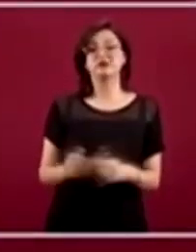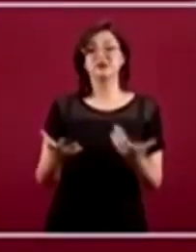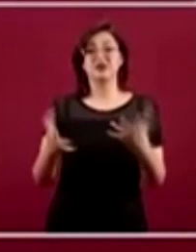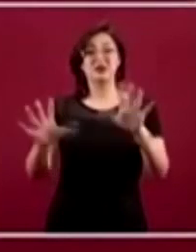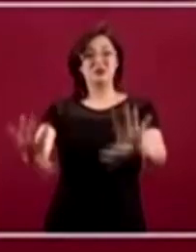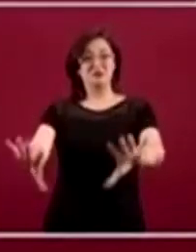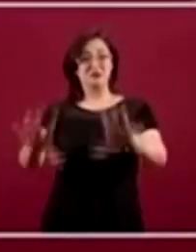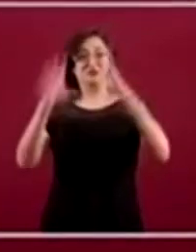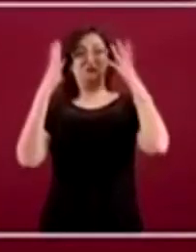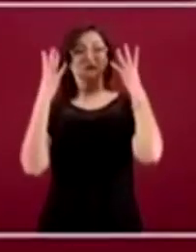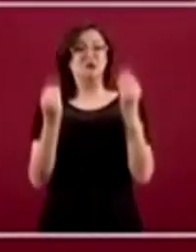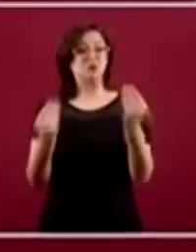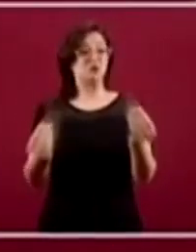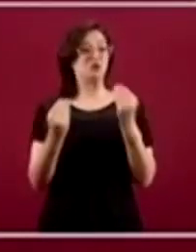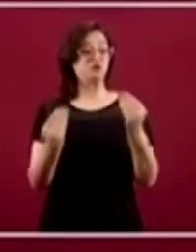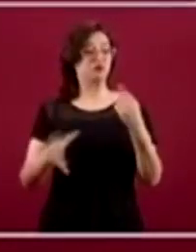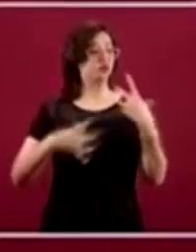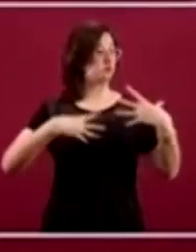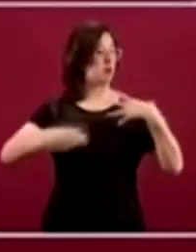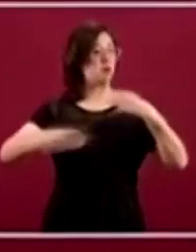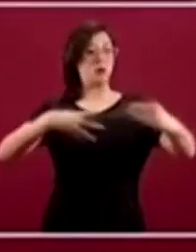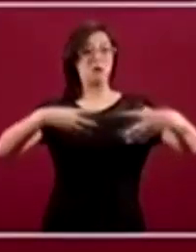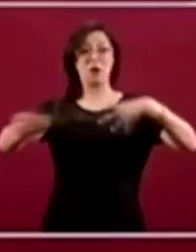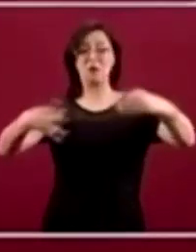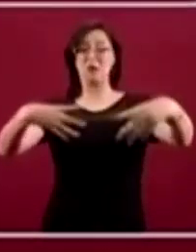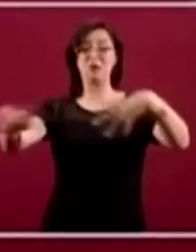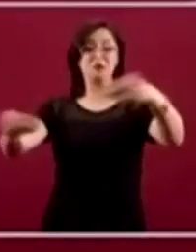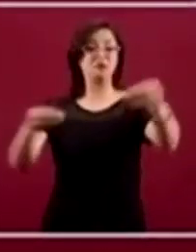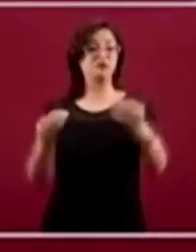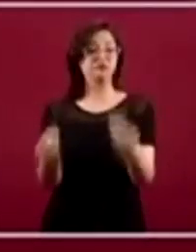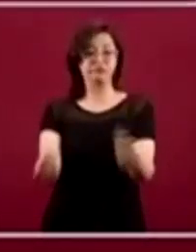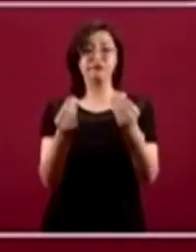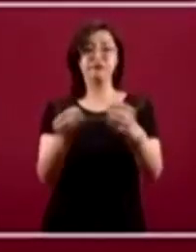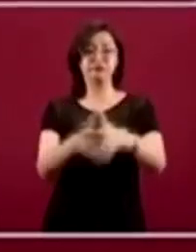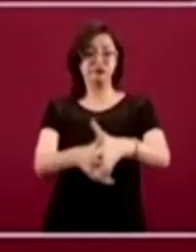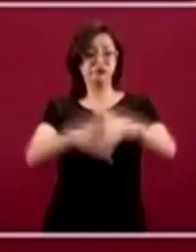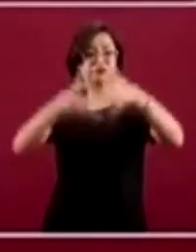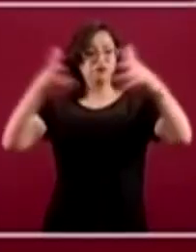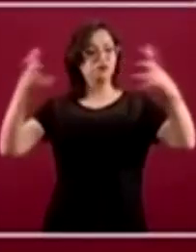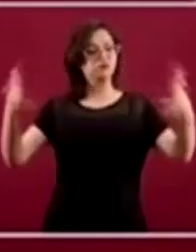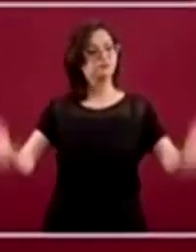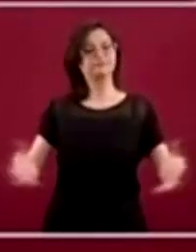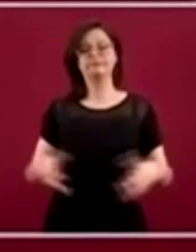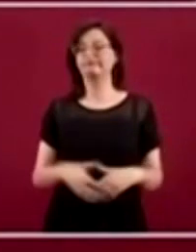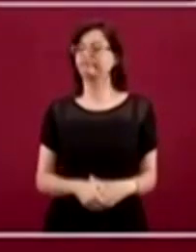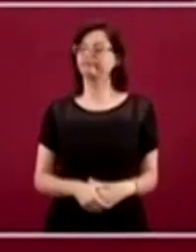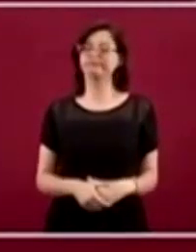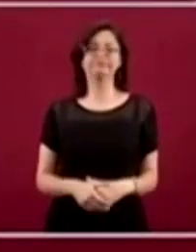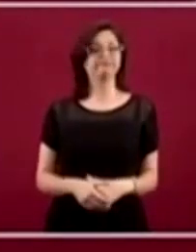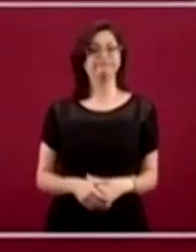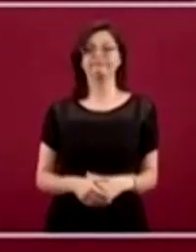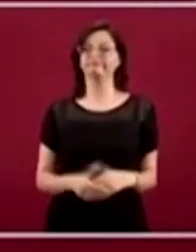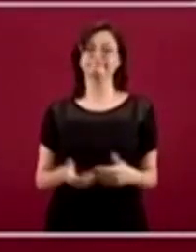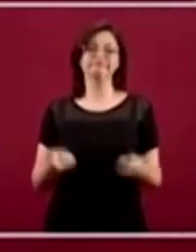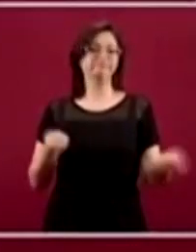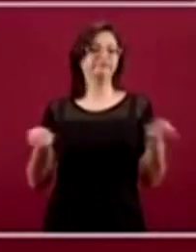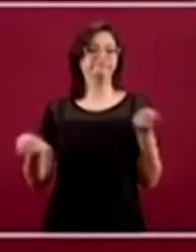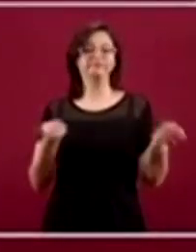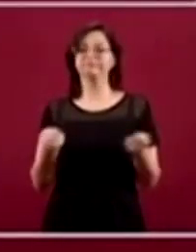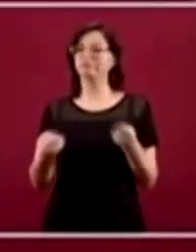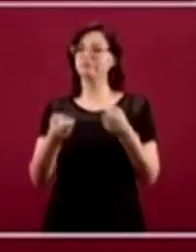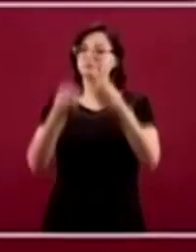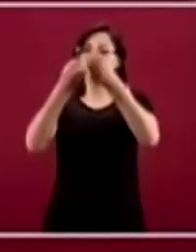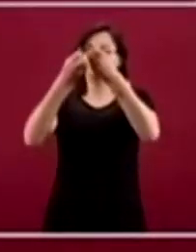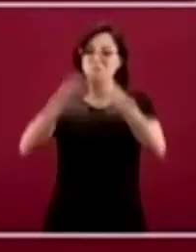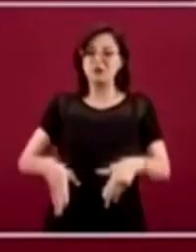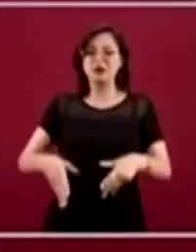ခဲ့ပြီးအဲ့ဒီကြေညာချက်ဟာဧပြီ30ရက်နေ့အထိတည်ရောက်မှုရှိမှာဖြစ်ကြောင်းနဲ့ညွှန်ကြားချက်တွေကိုမလိုက်နာတဲ့ပြည်သူတွေနဲ့ကုမ္ပဏီတွေဟာဥပဒေအရ